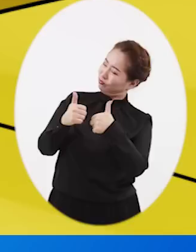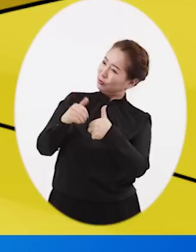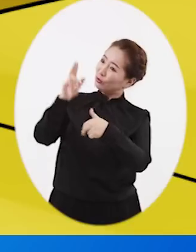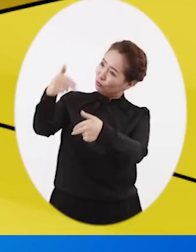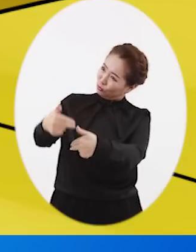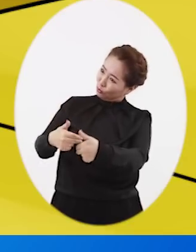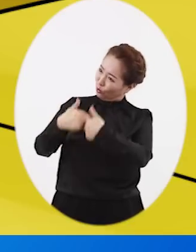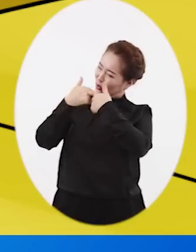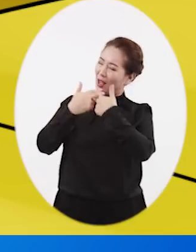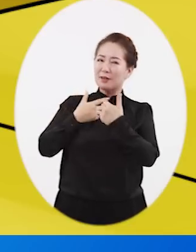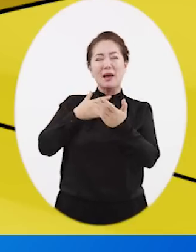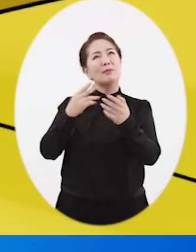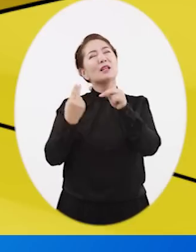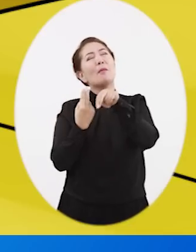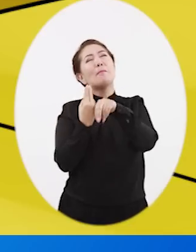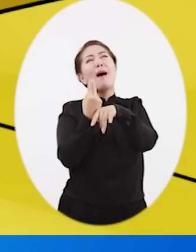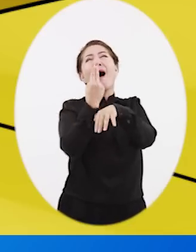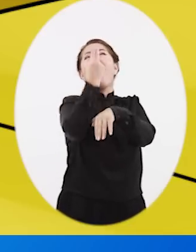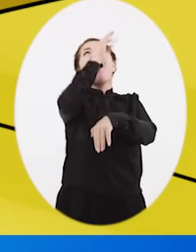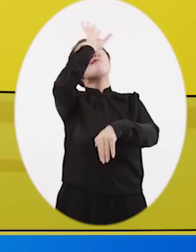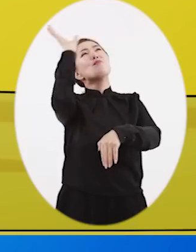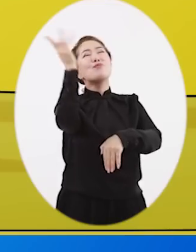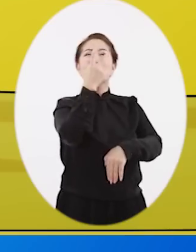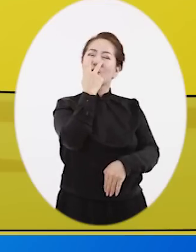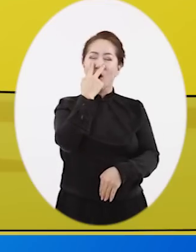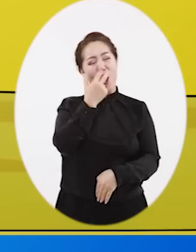ачаар харин сансар өгтургуугаар аялаад ирлээ.